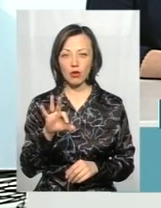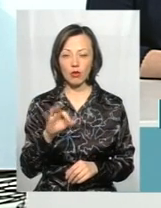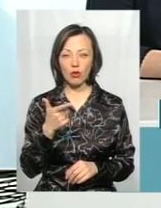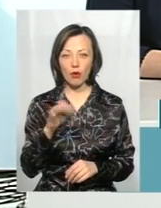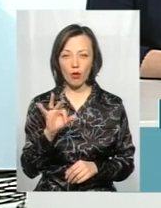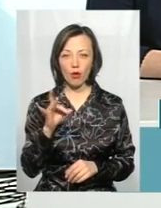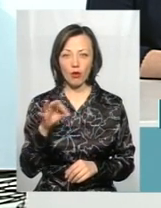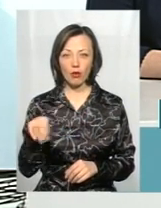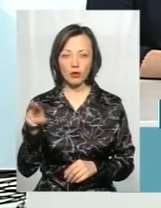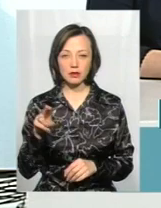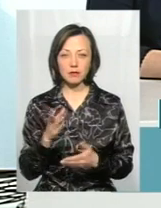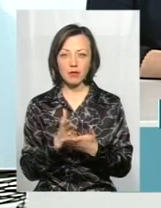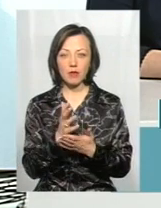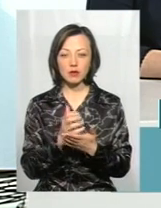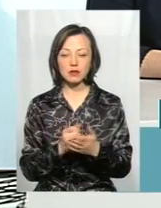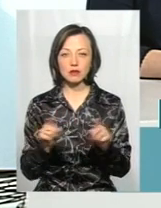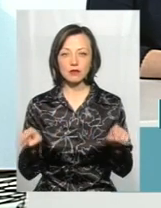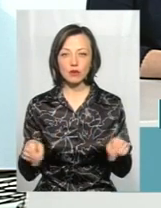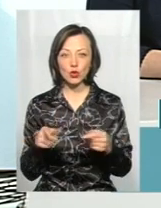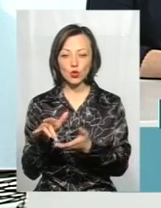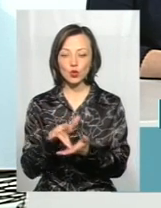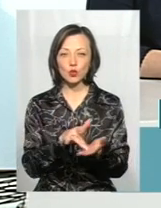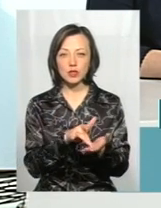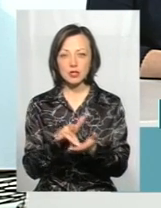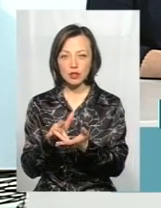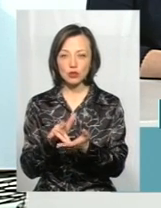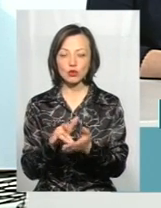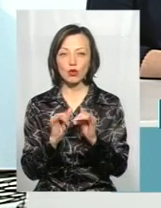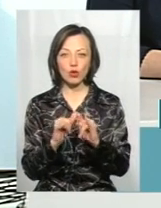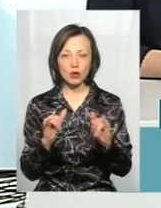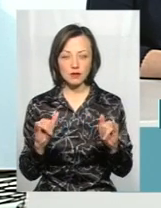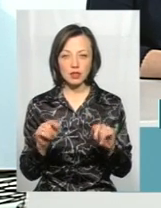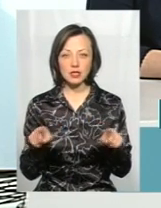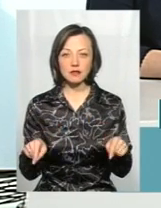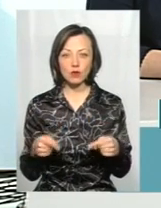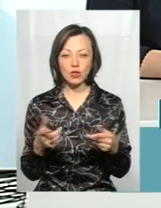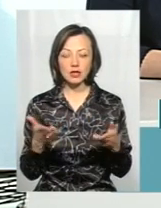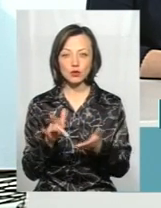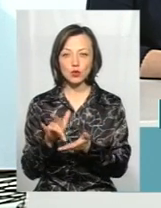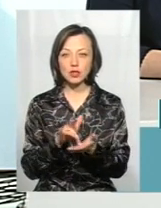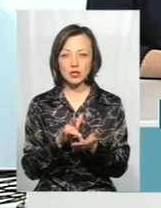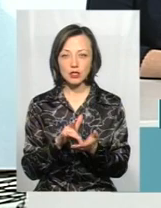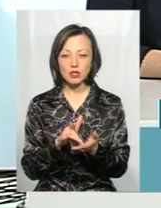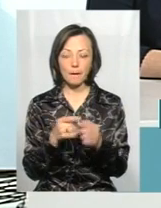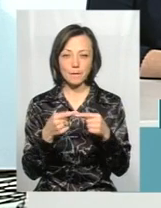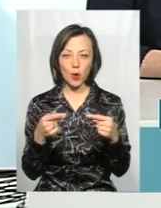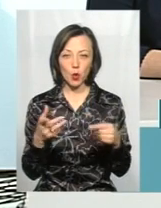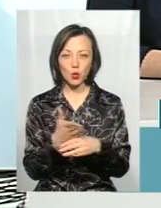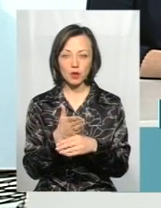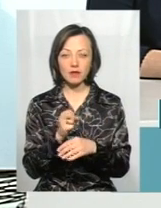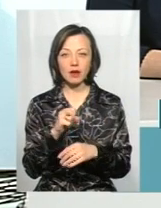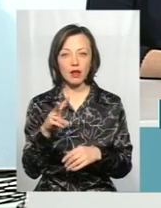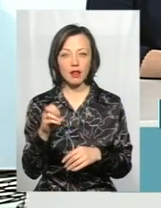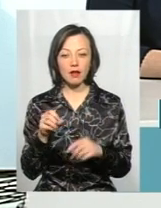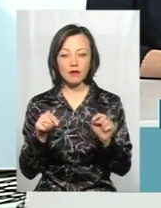всі потенціал для створення туристичного розвитку, для створення якихось туристичних продуктів. Але